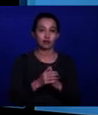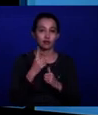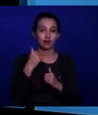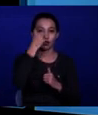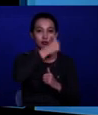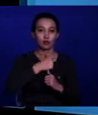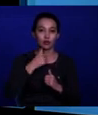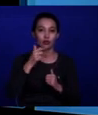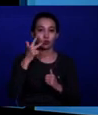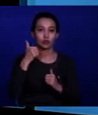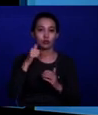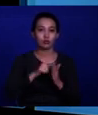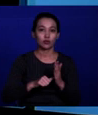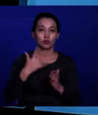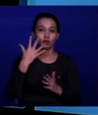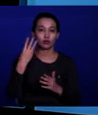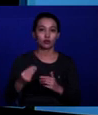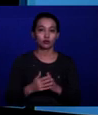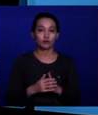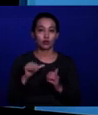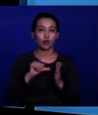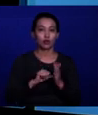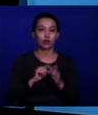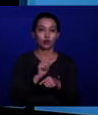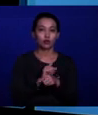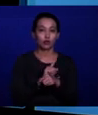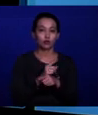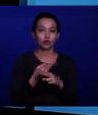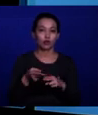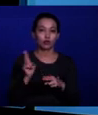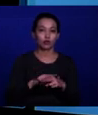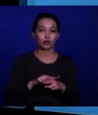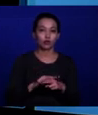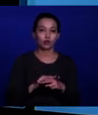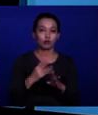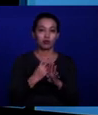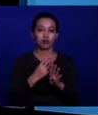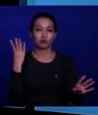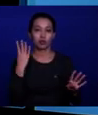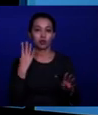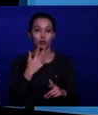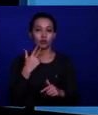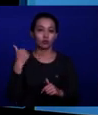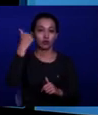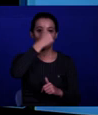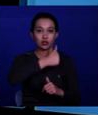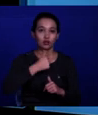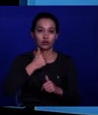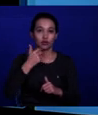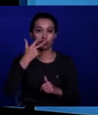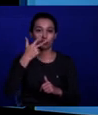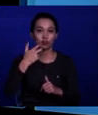yil 365 sutka va 6 soat bo'lgani uchun ketma-ket 3 yilni